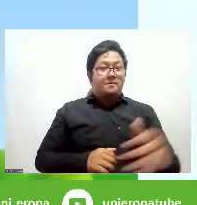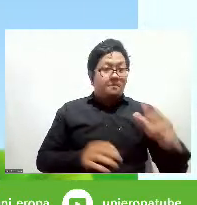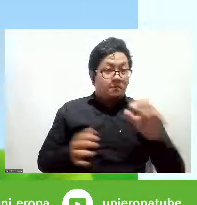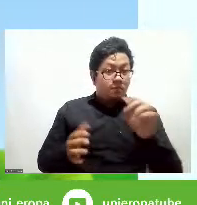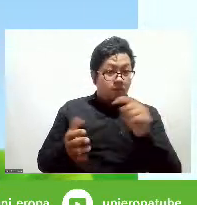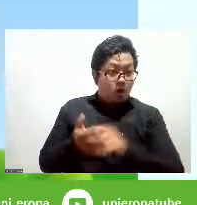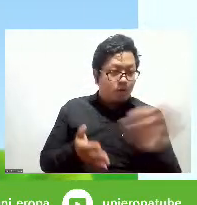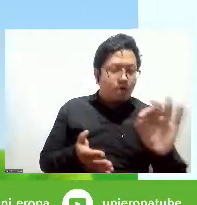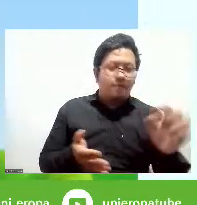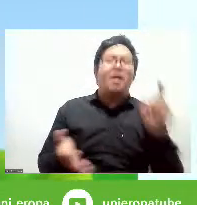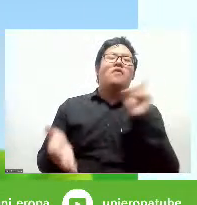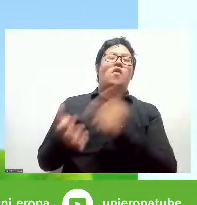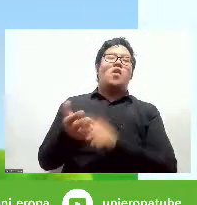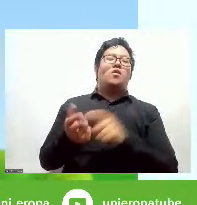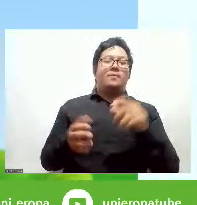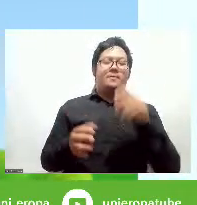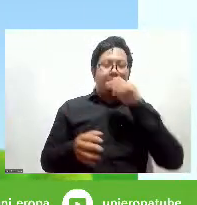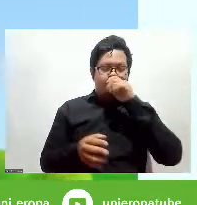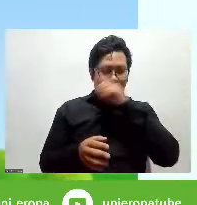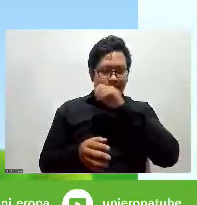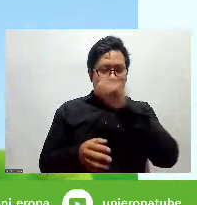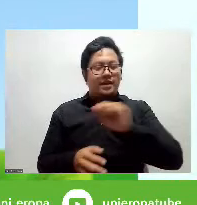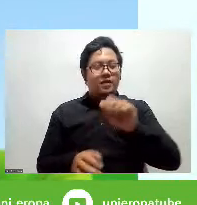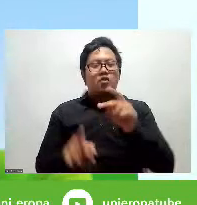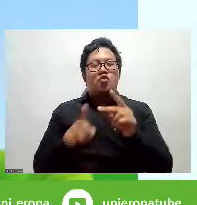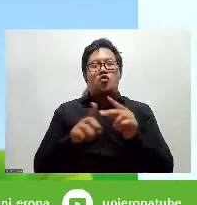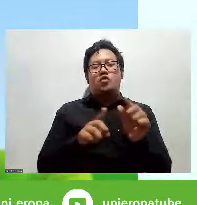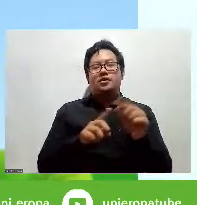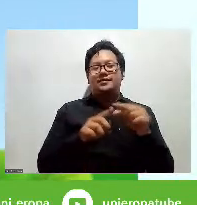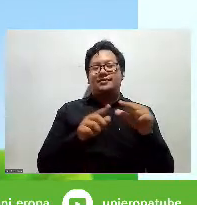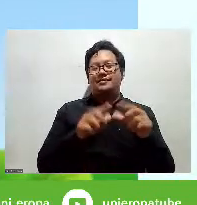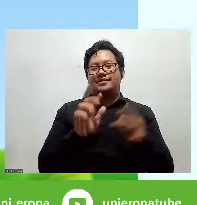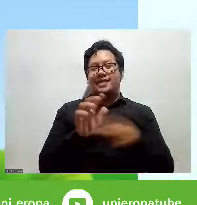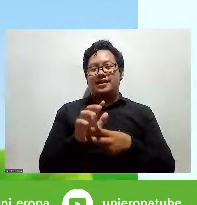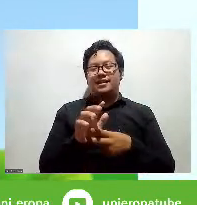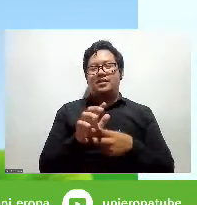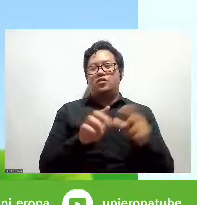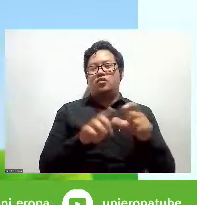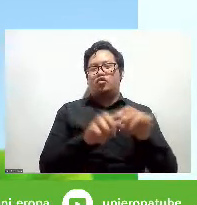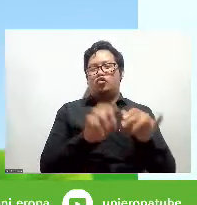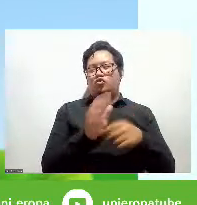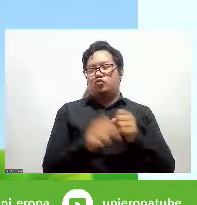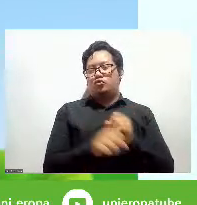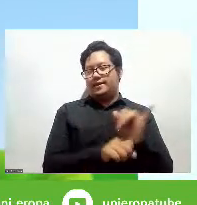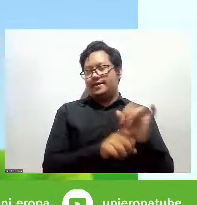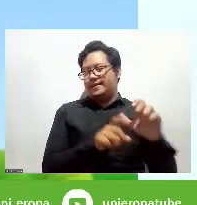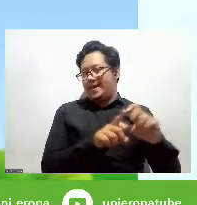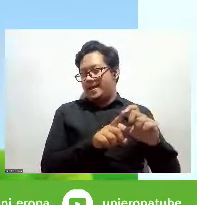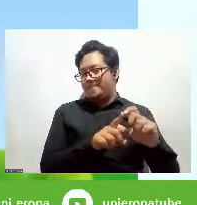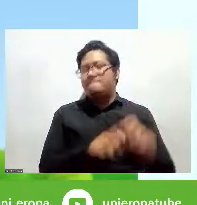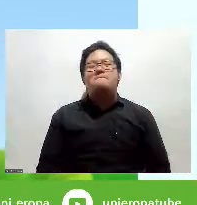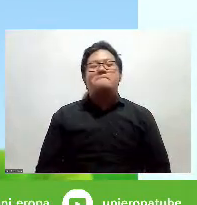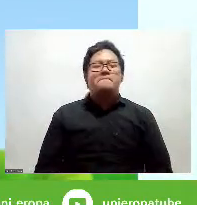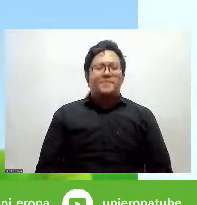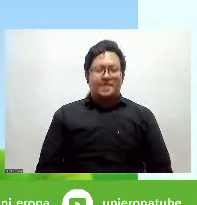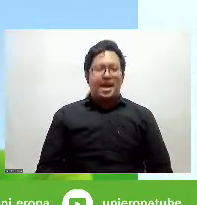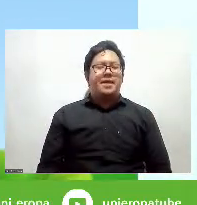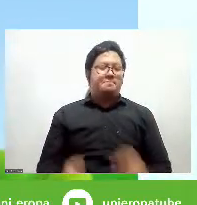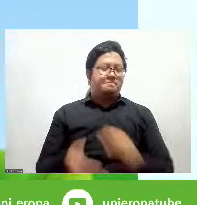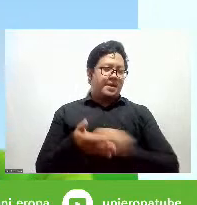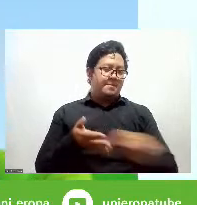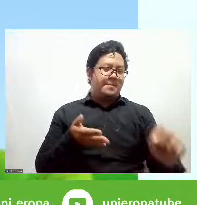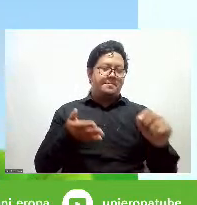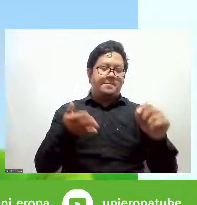at hutan Itu ide teman-teman sesuai namanya kami fokus di isu hutan